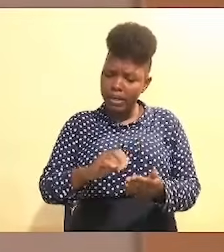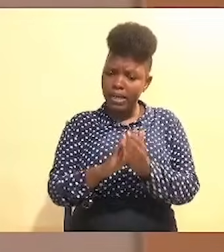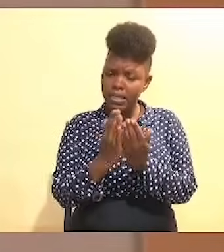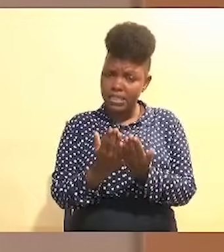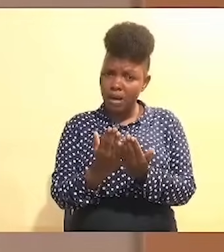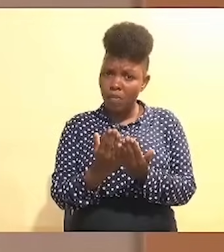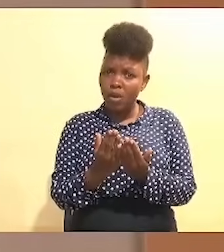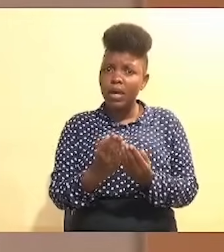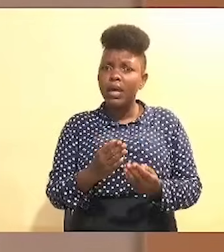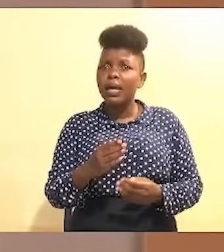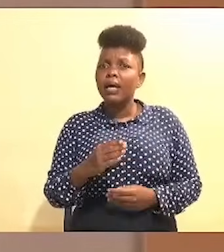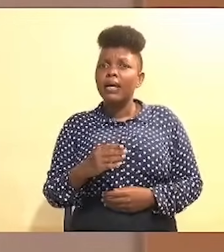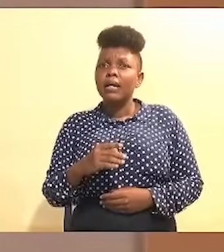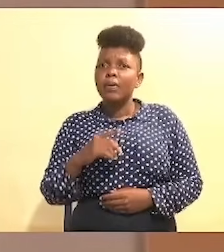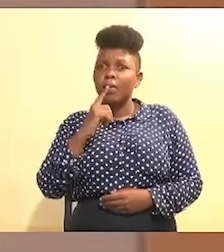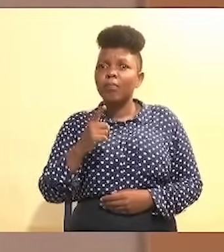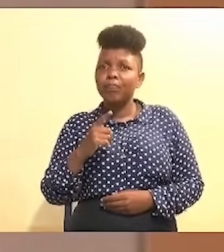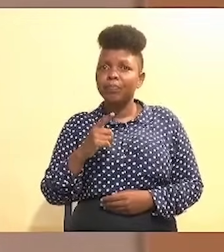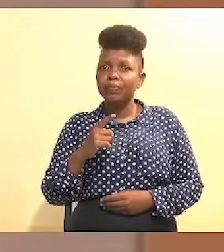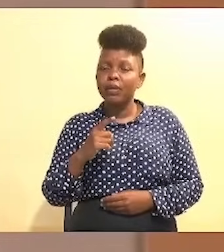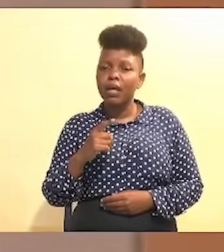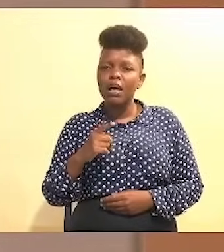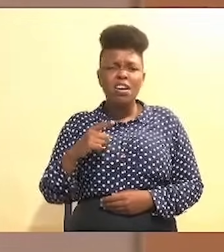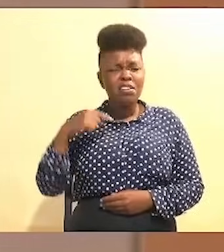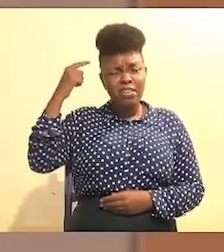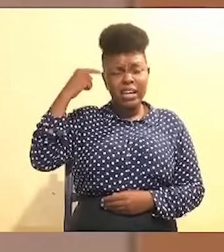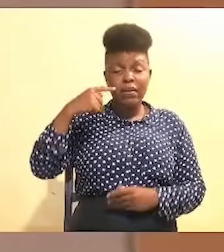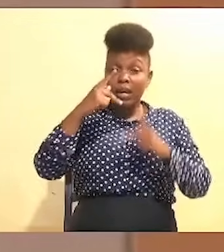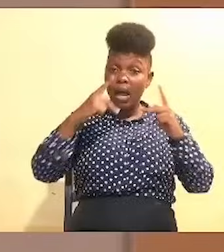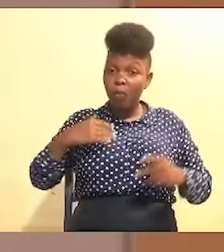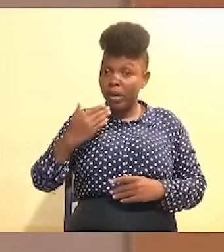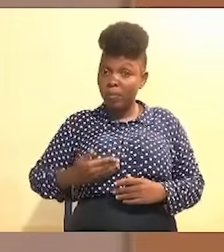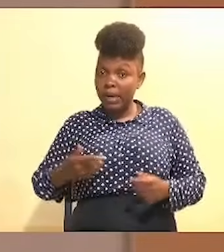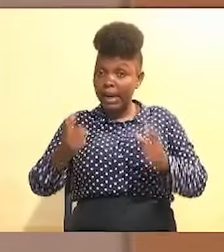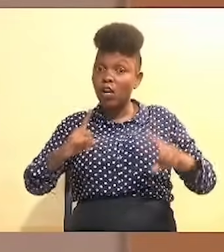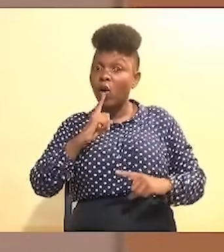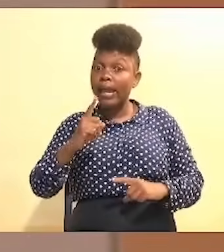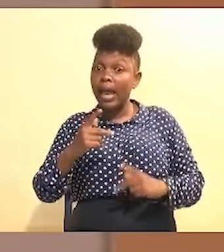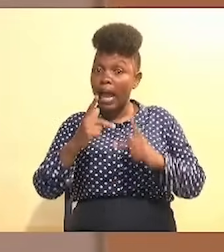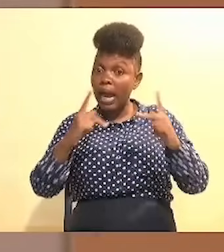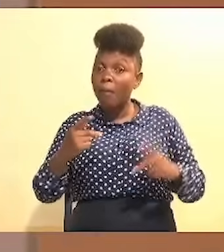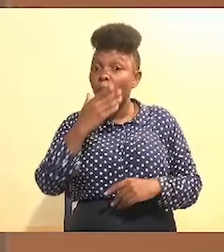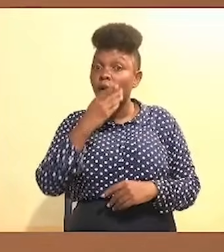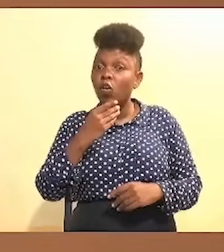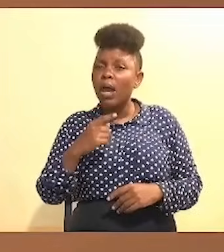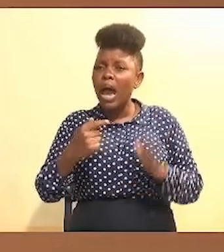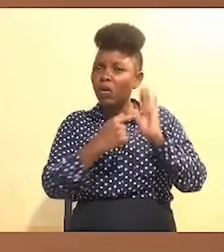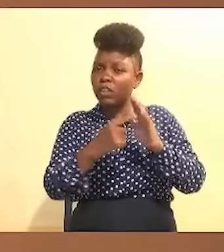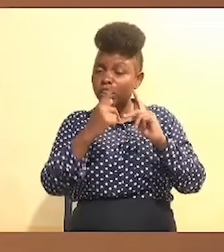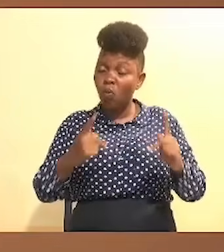Like a Lad but Talk Like a Man, something like that. Lakini anataka kuonyesha kwamba lazima uelewe kwamba